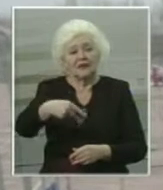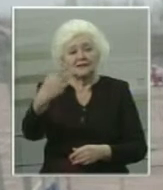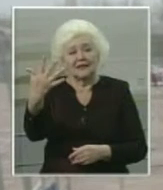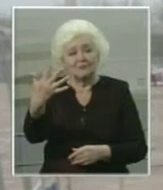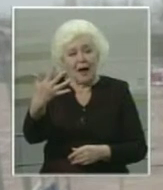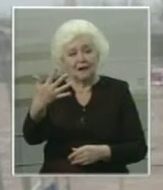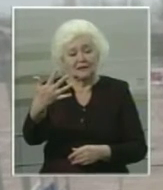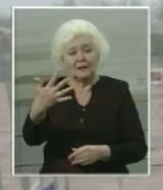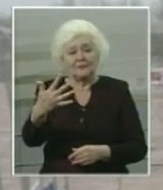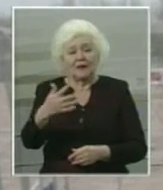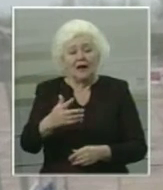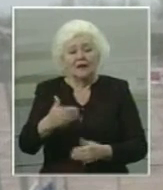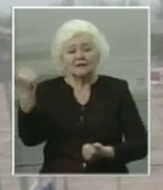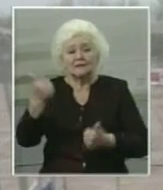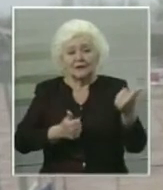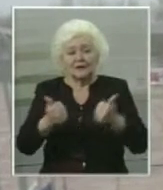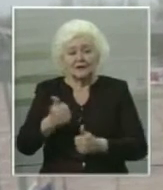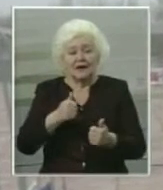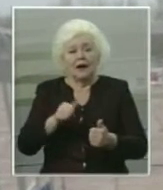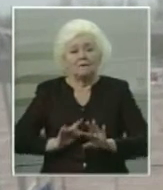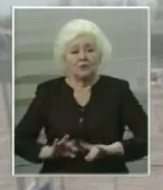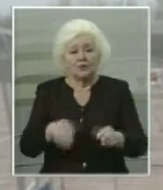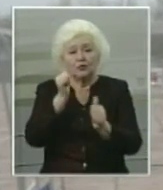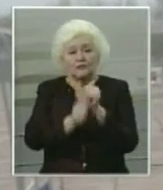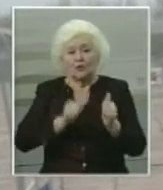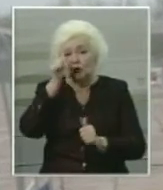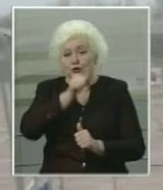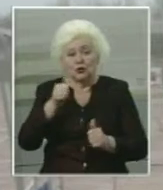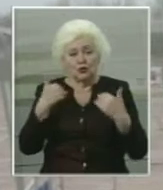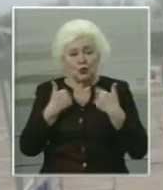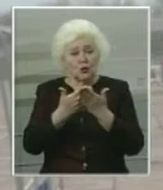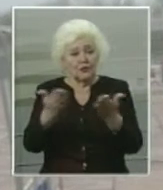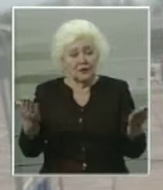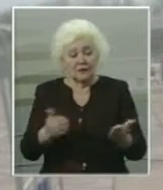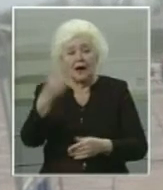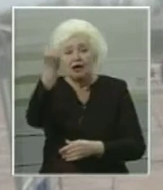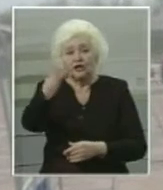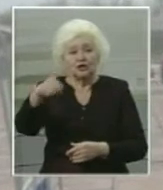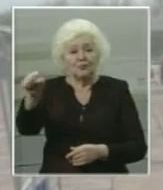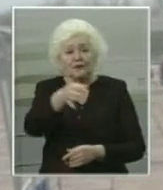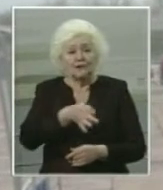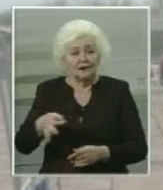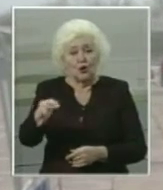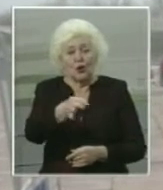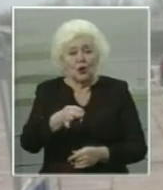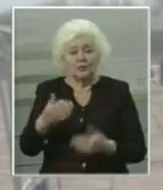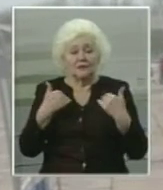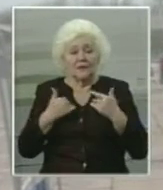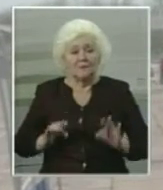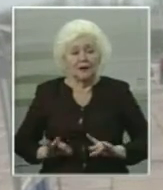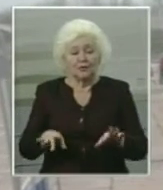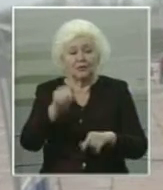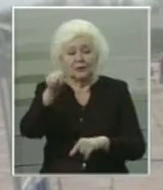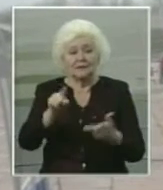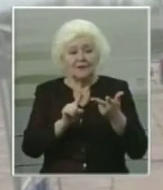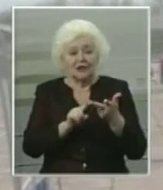25-та обласна спартакіада, проводиться кожного року вона. А чемпіонати області ми проводимо це